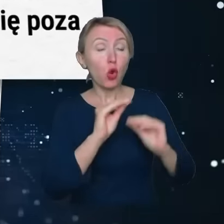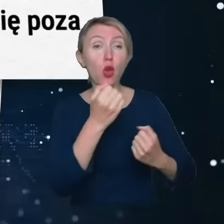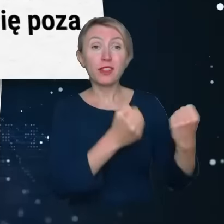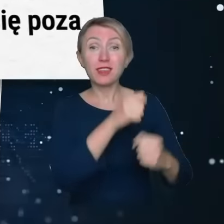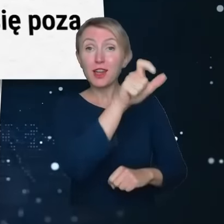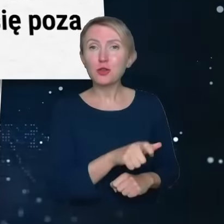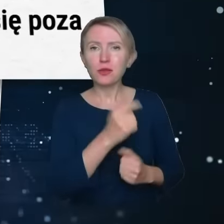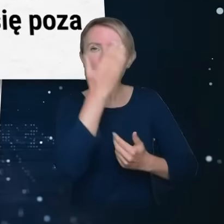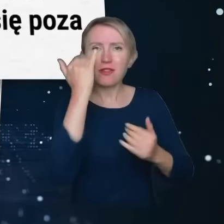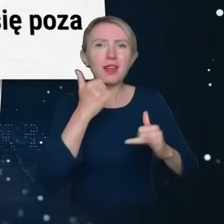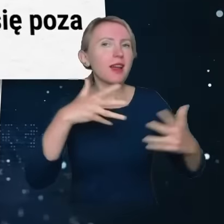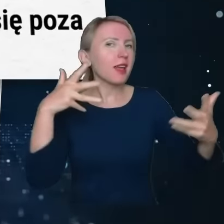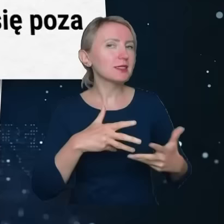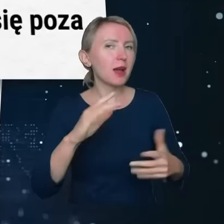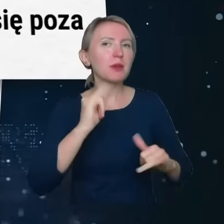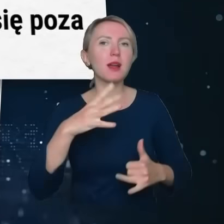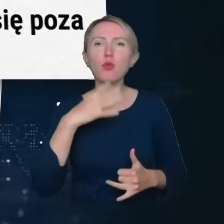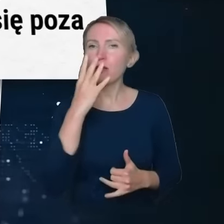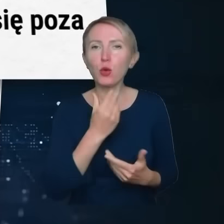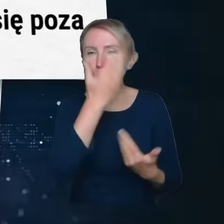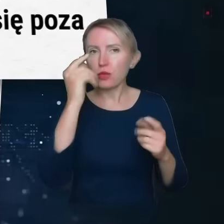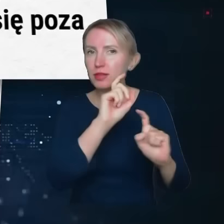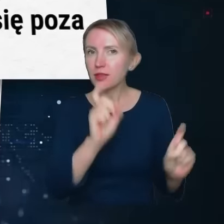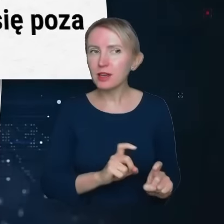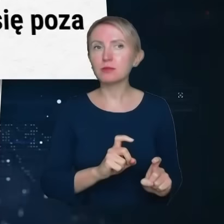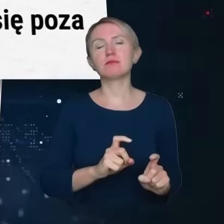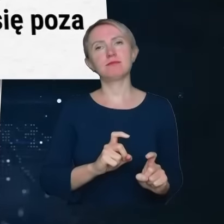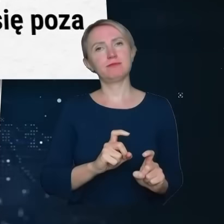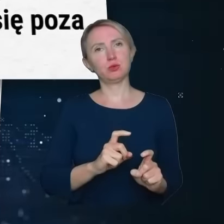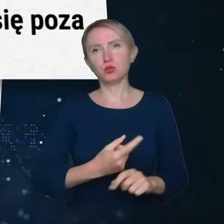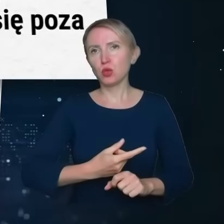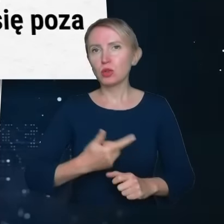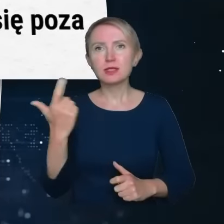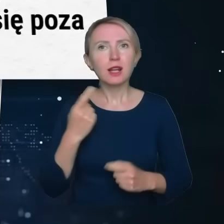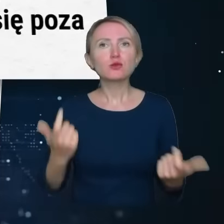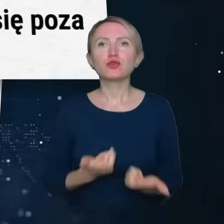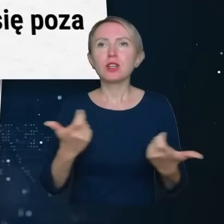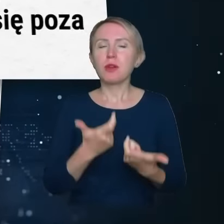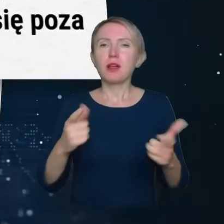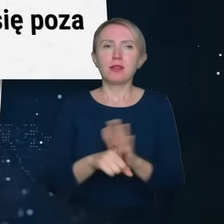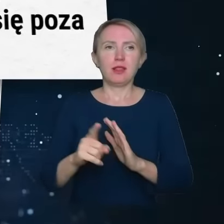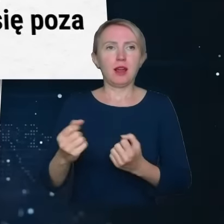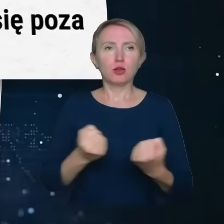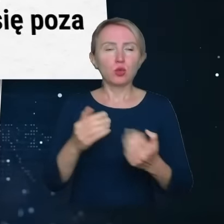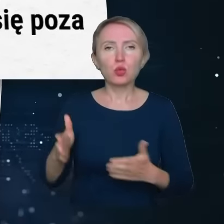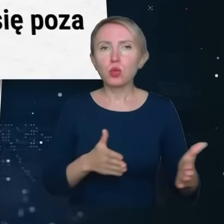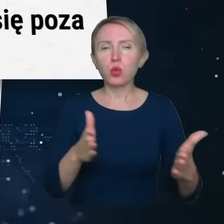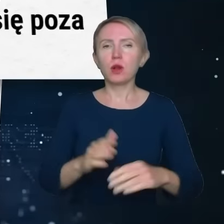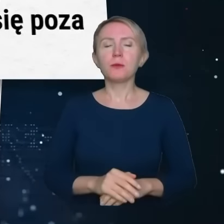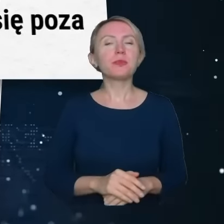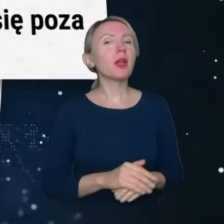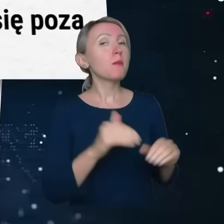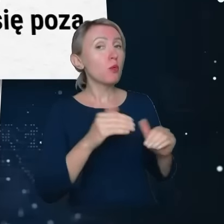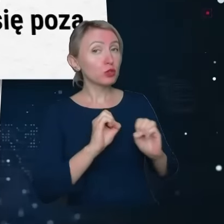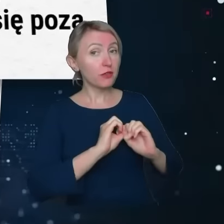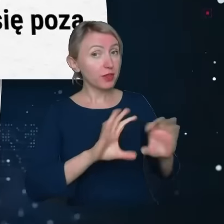sposób zdał egzamin, no może stwarzać gigantyczne zagrożenie w ruchu drogowym. Taki właśnie pojazd, może wyjaśnijmy,